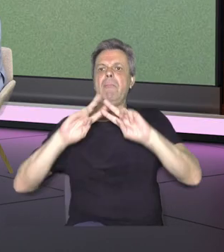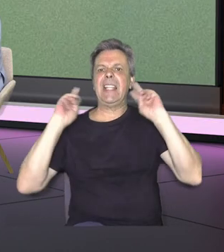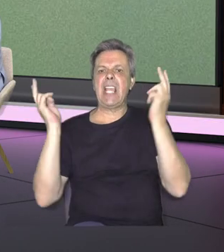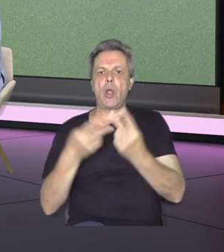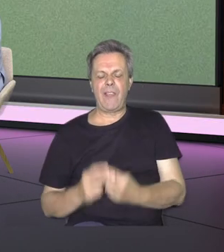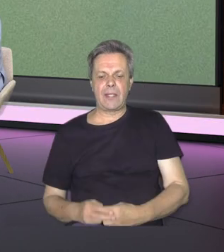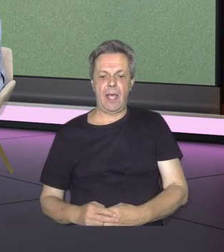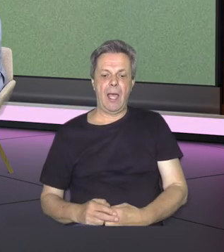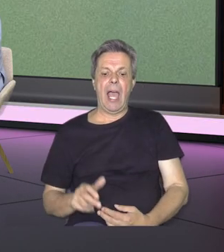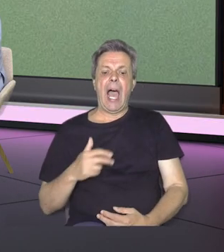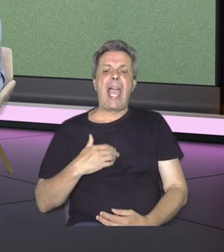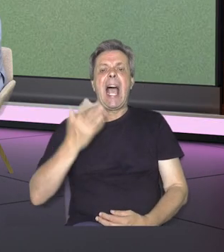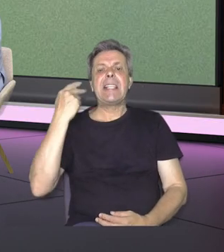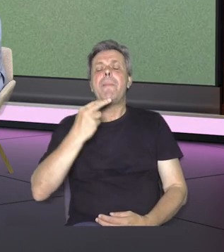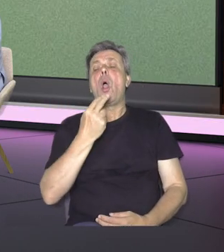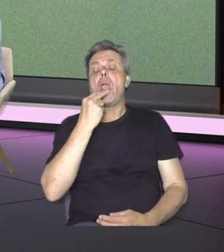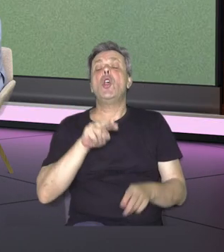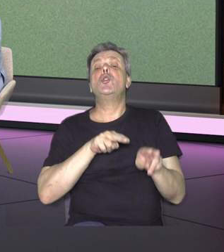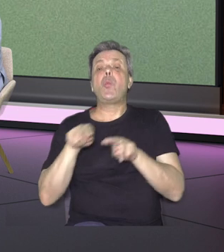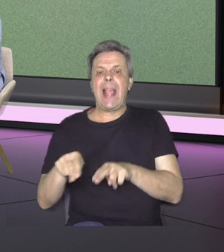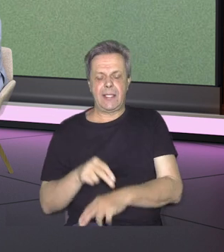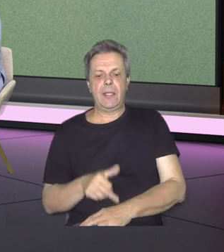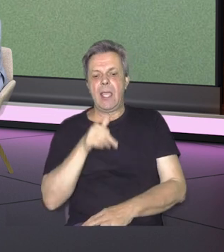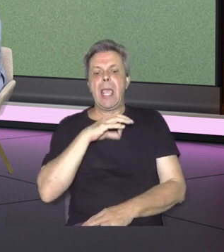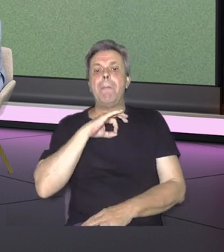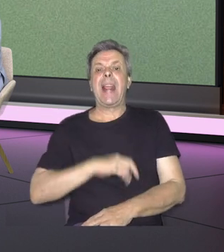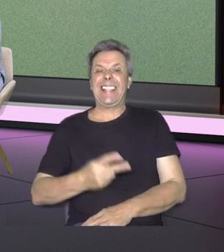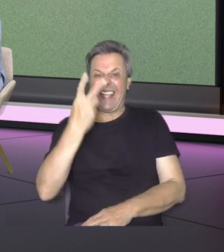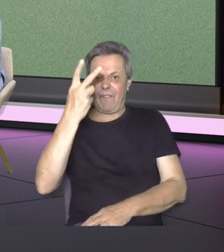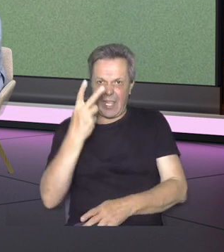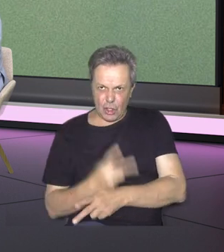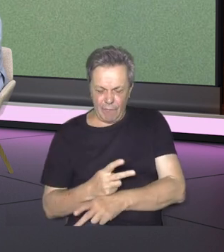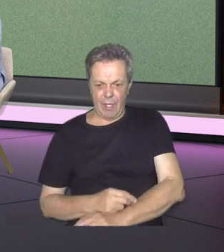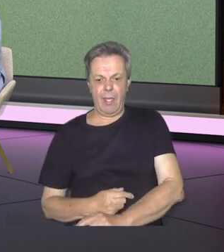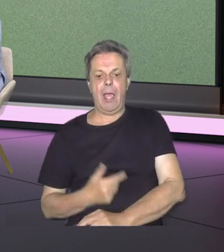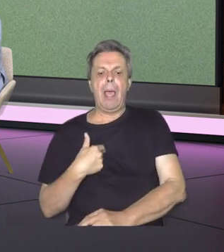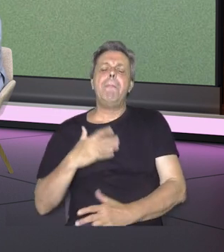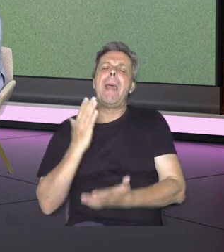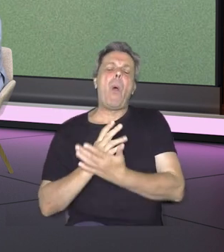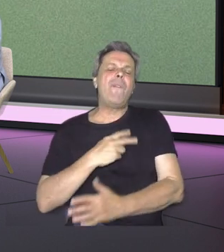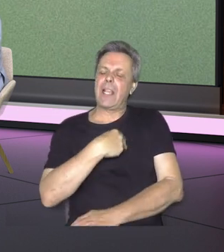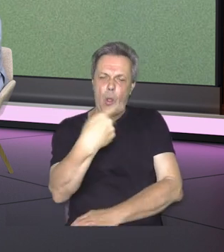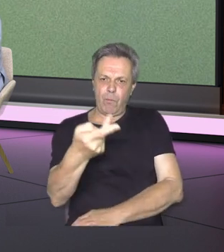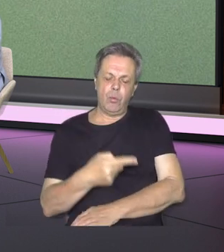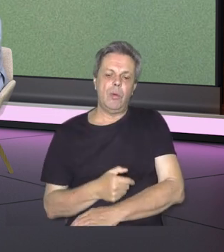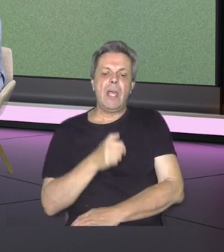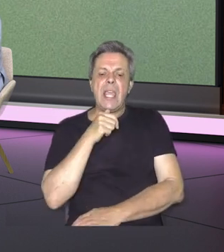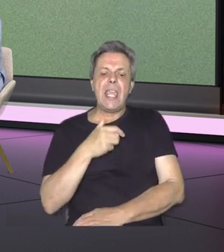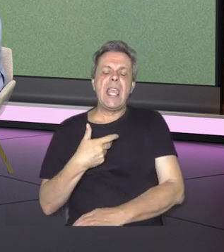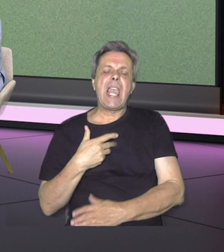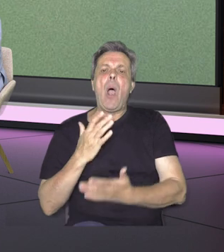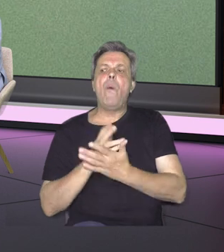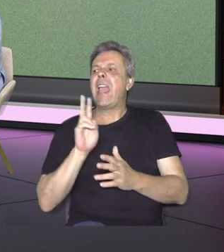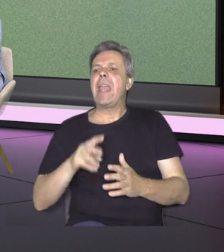cijelog svijeta. A pošto sam ja bio i sudac i predsjednik dvije države, mene uvijek zovu i